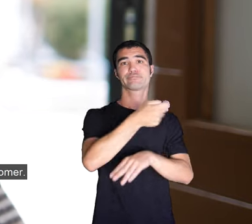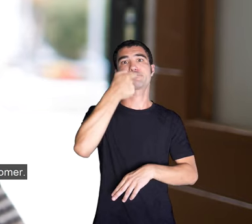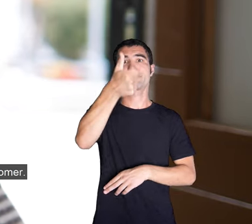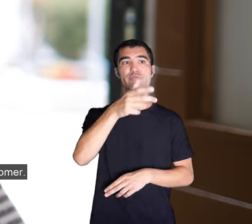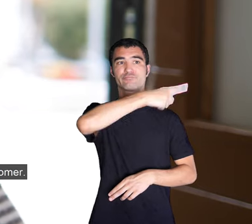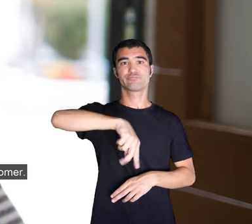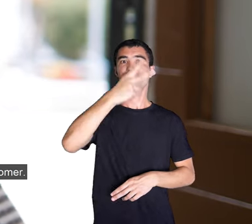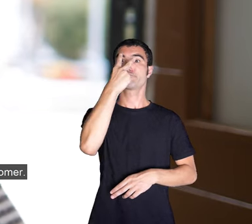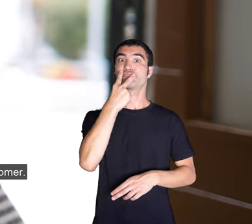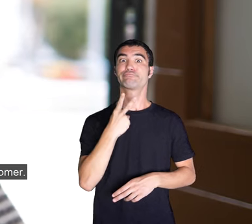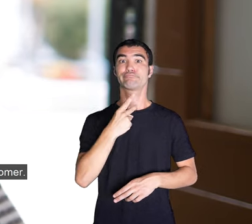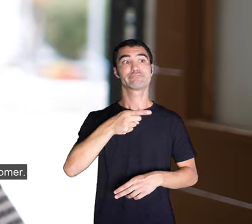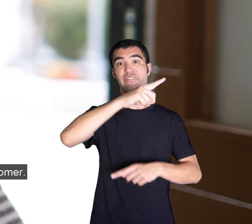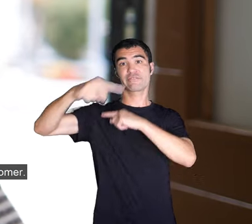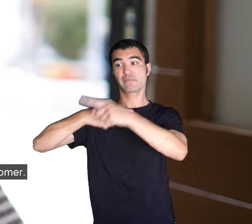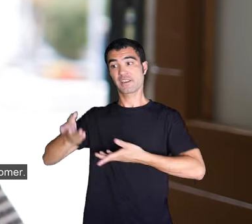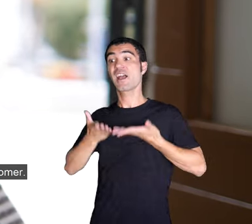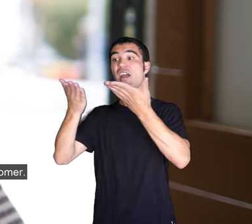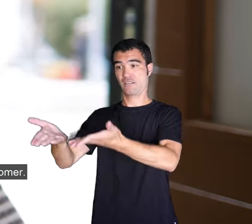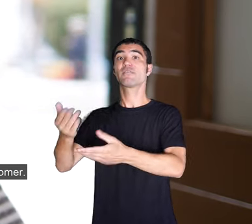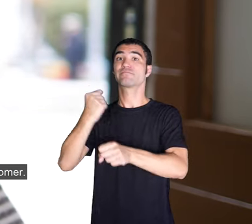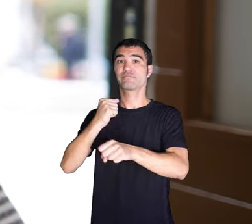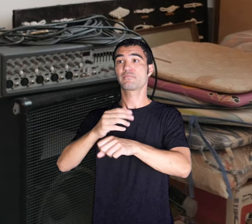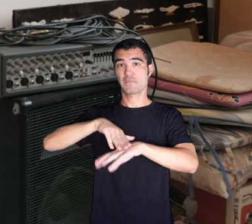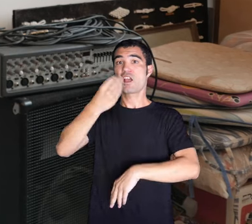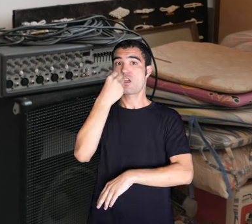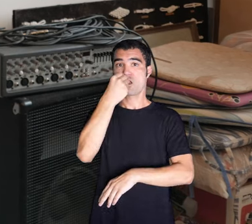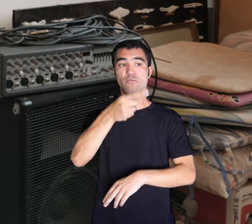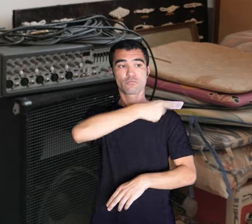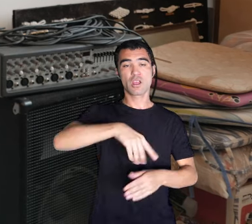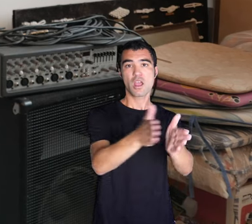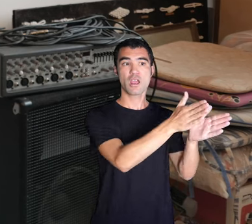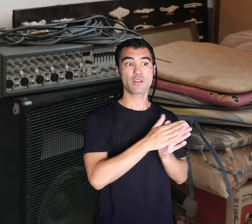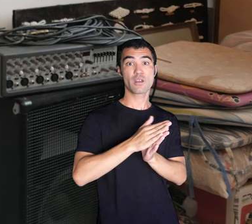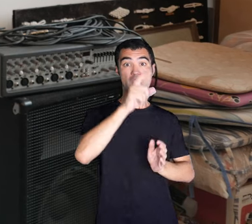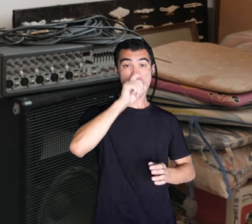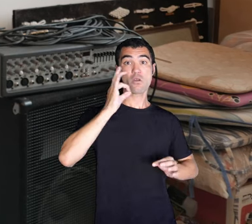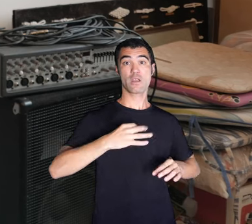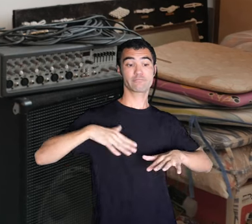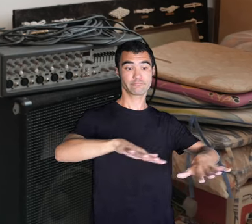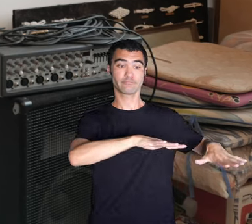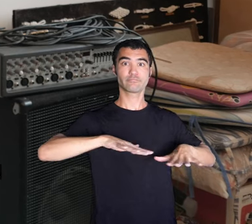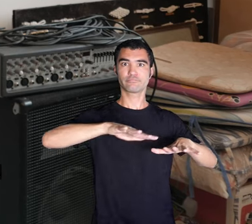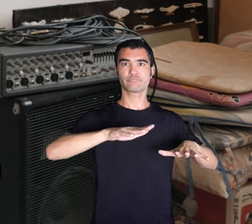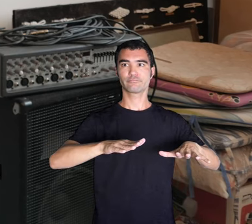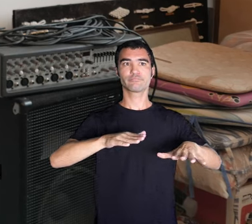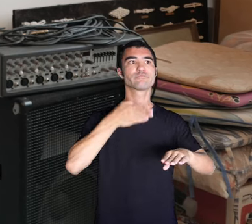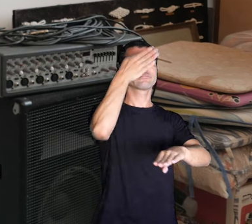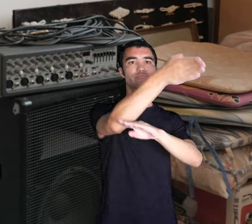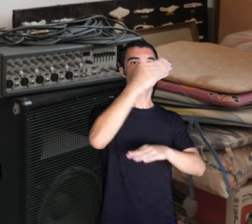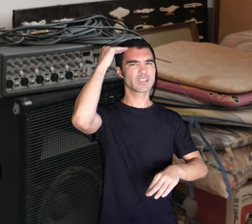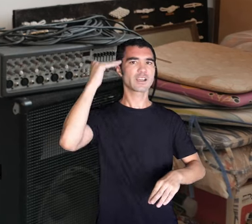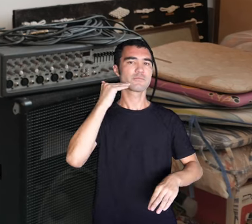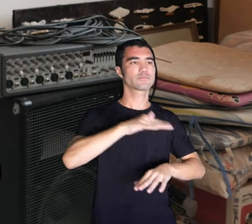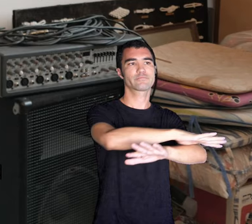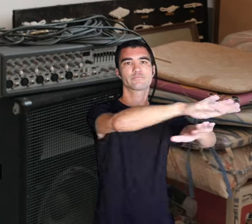havia molta misèria i havien d'ajudar a la família per poder menjar. Molts de companys meus, a la meva edat, anaven per pla a fer